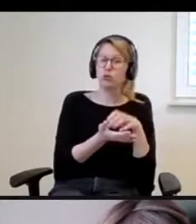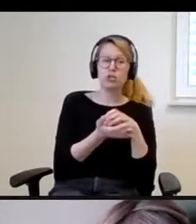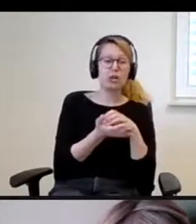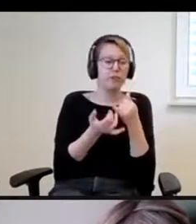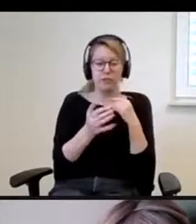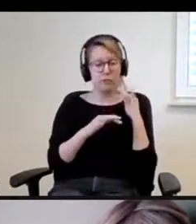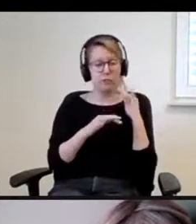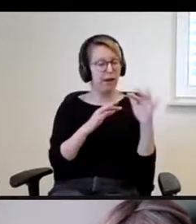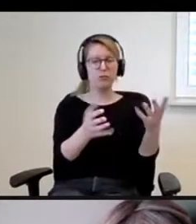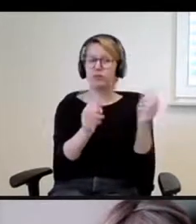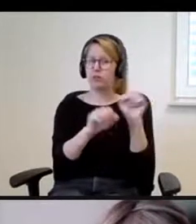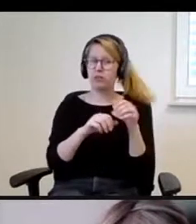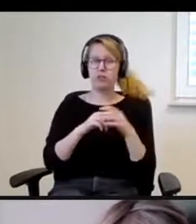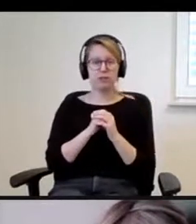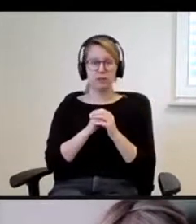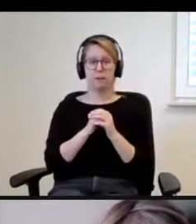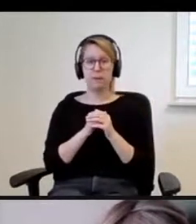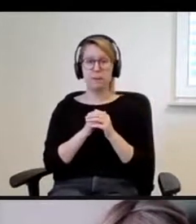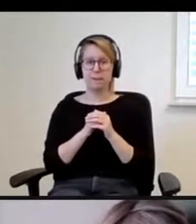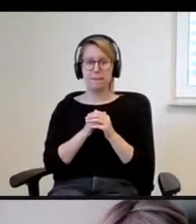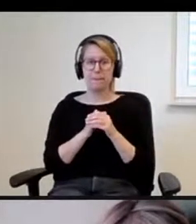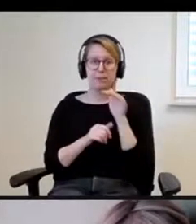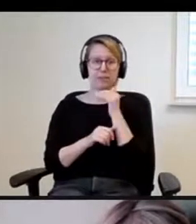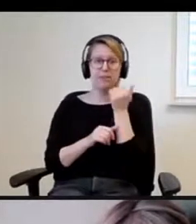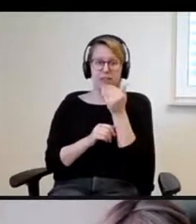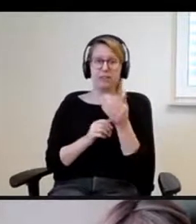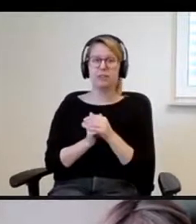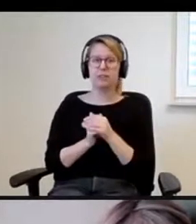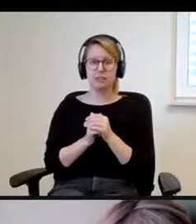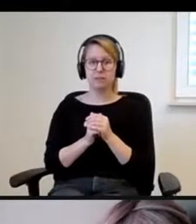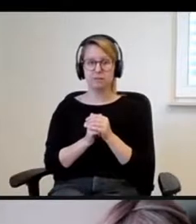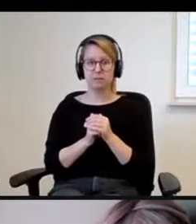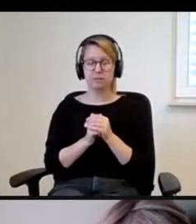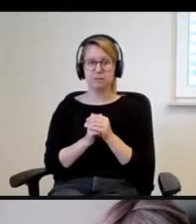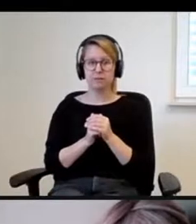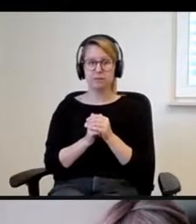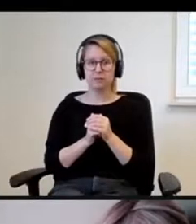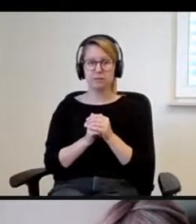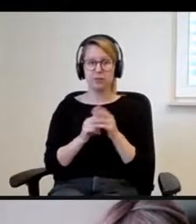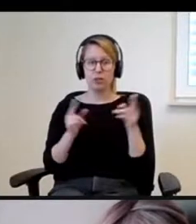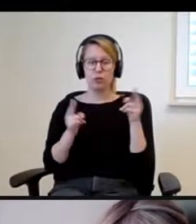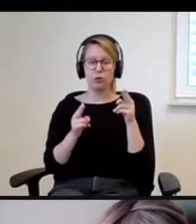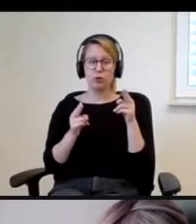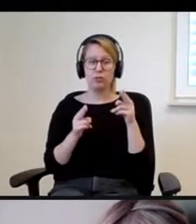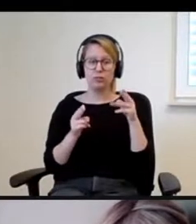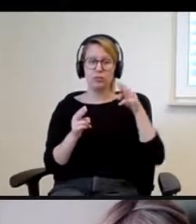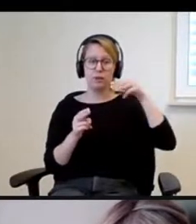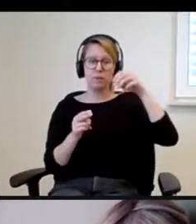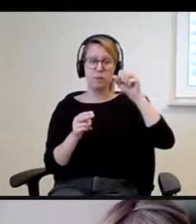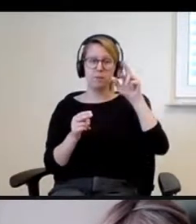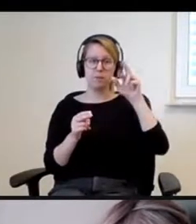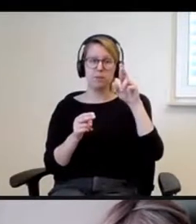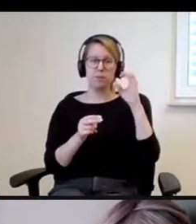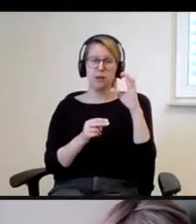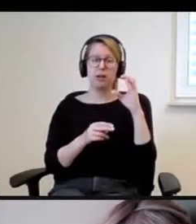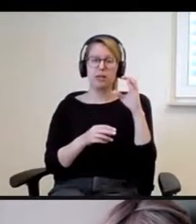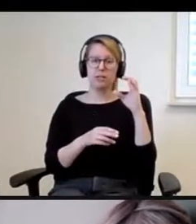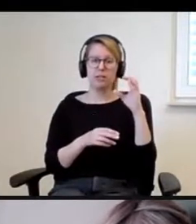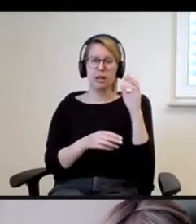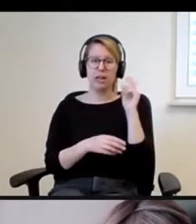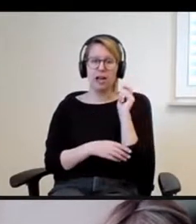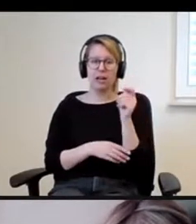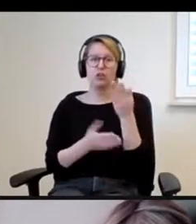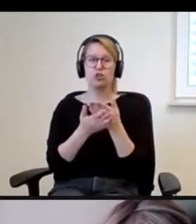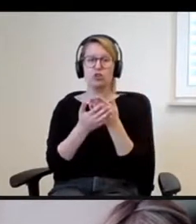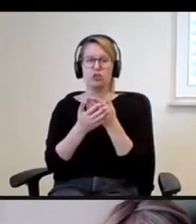pour vos efforts. Marc Angel, le député européen, a déjà commencé à répondre à vos questions dans le chat et les questions